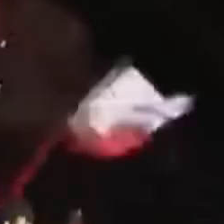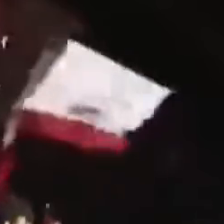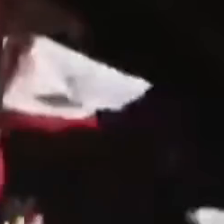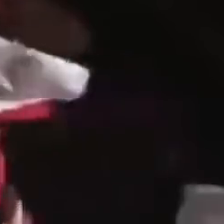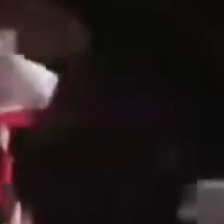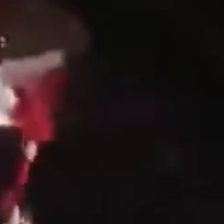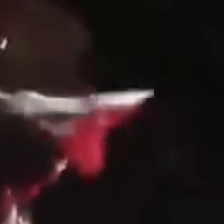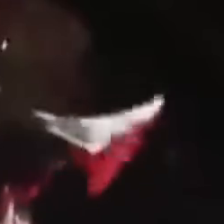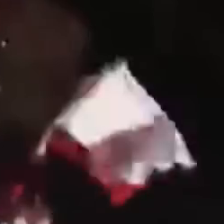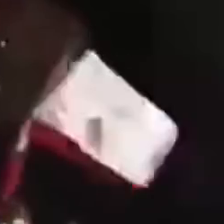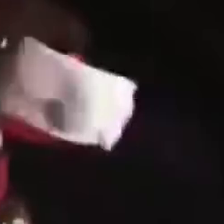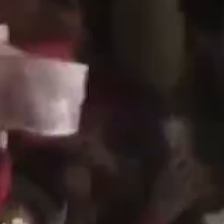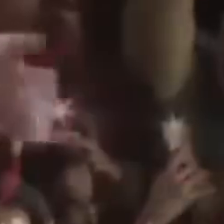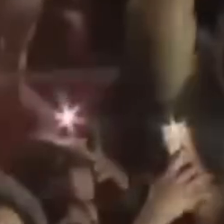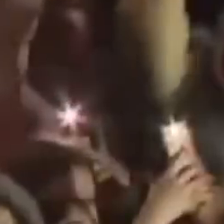akşamlar,